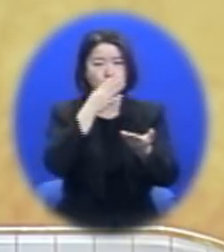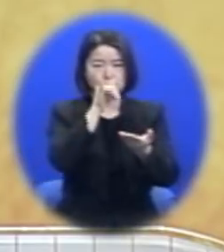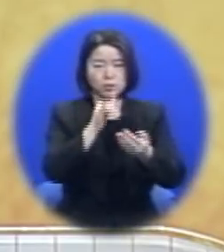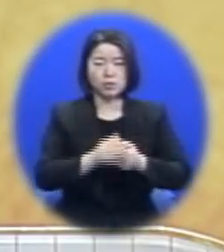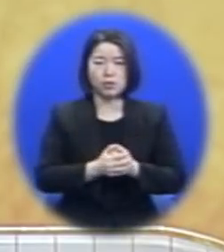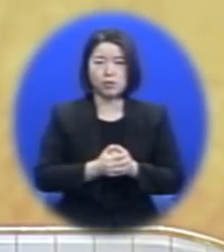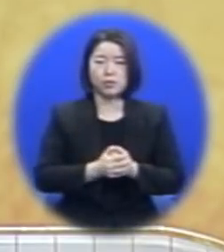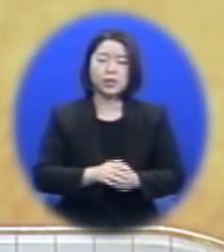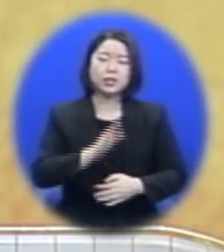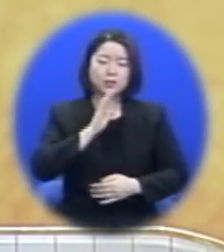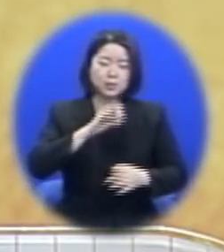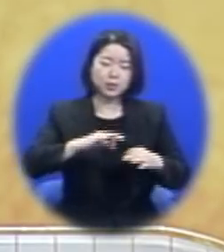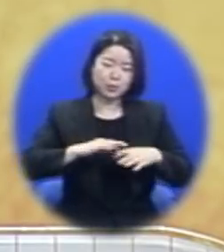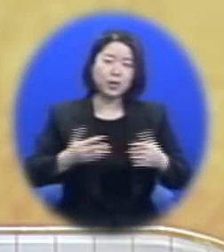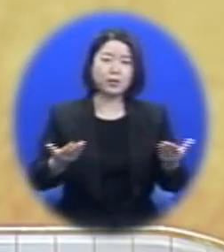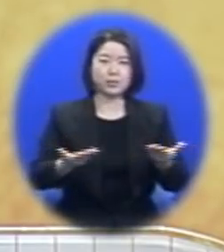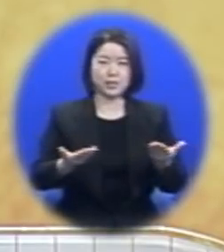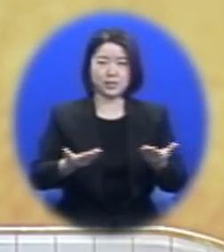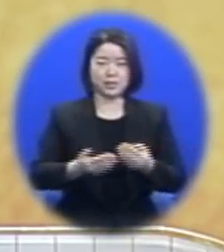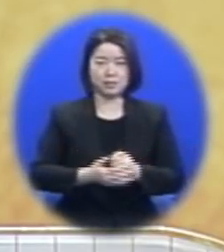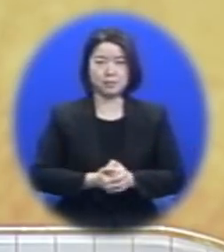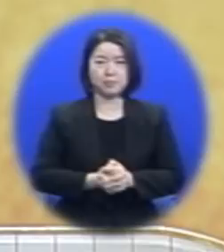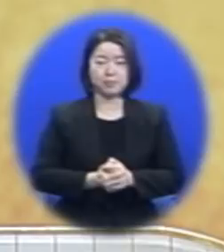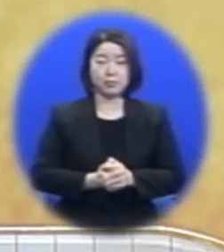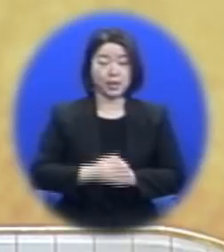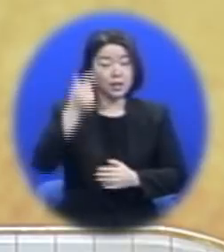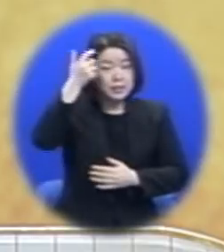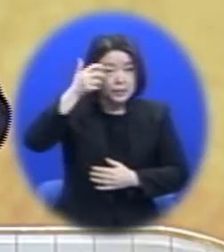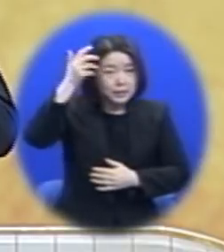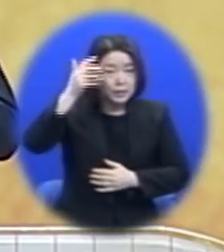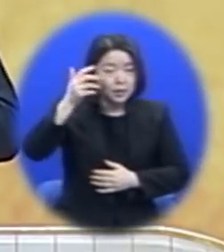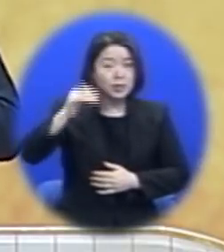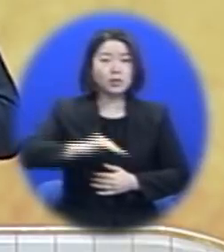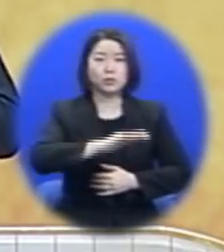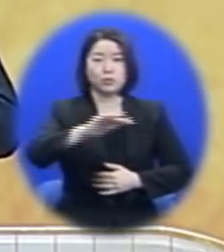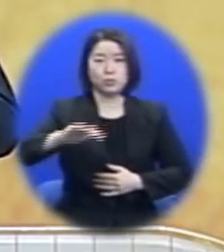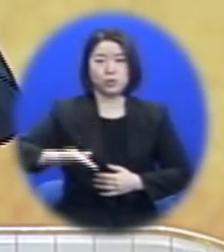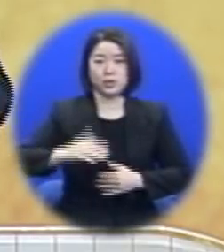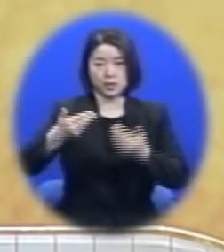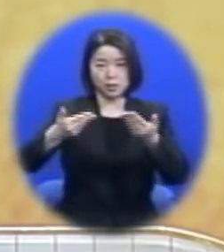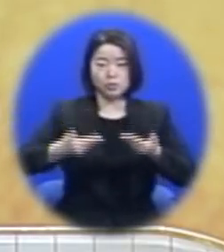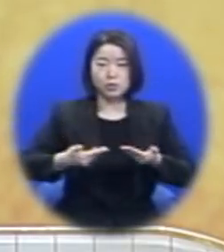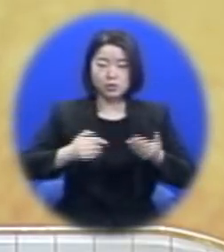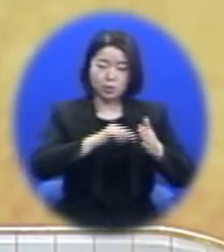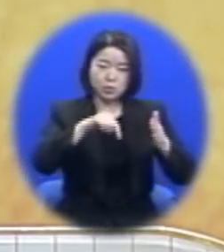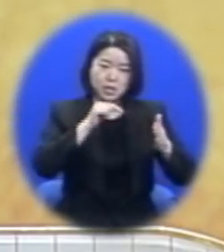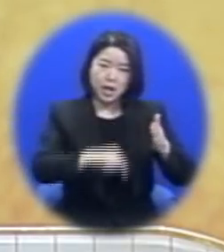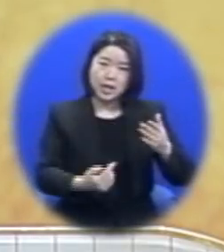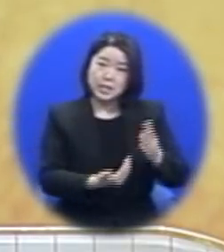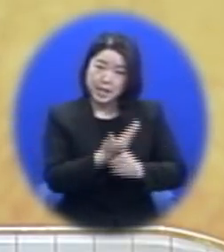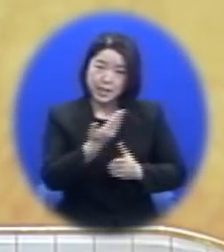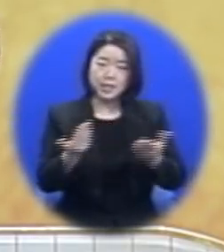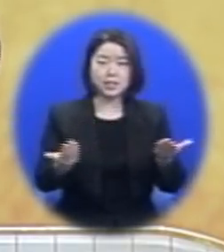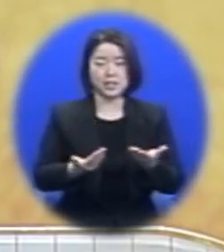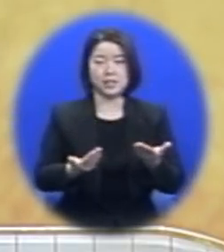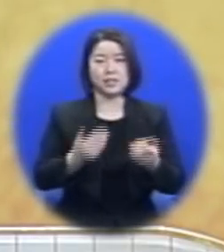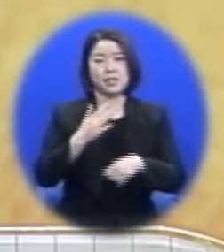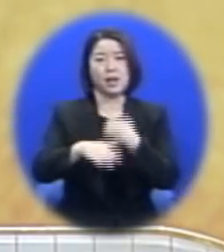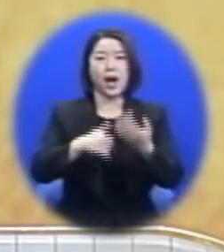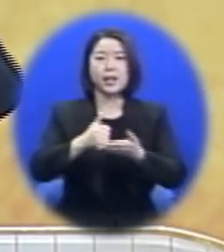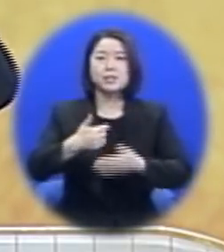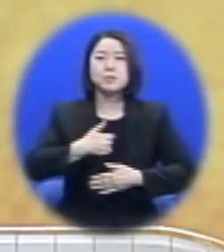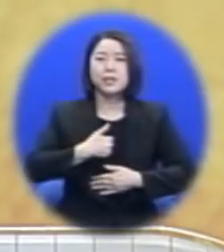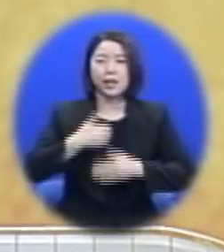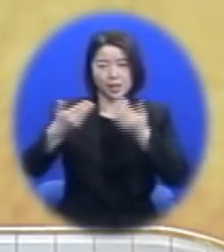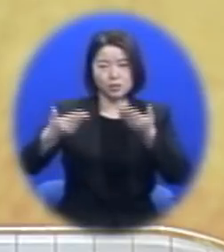참 놀라운 일이더라. 성령을 우리에게 주셔서 우리 안에 일어난 일이 하나님이 내게